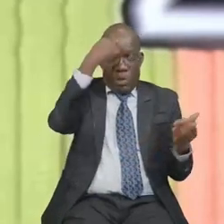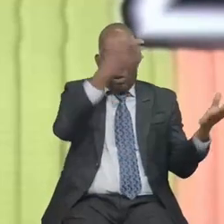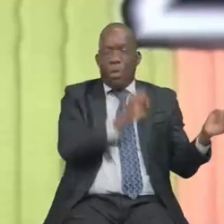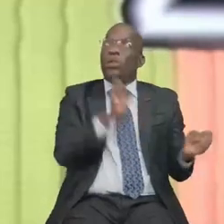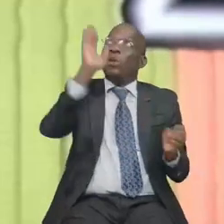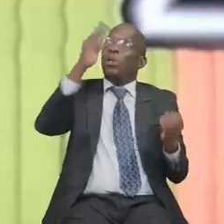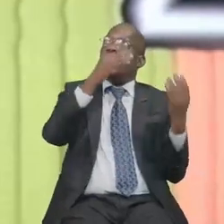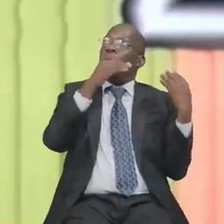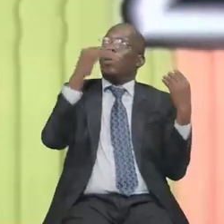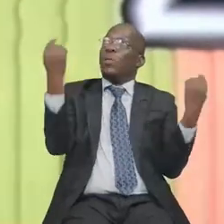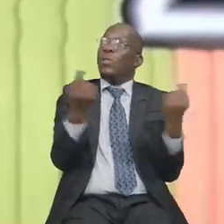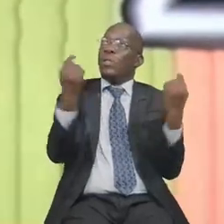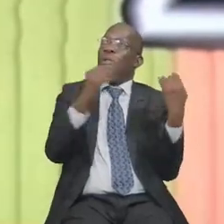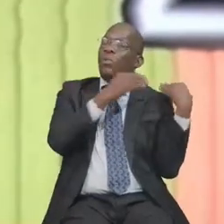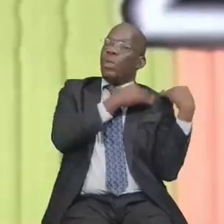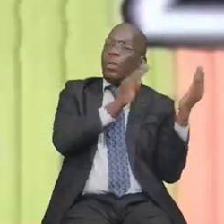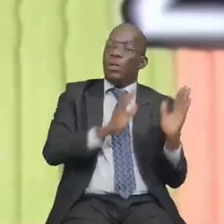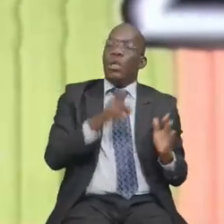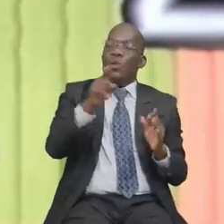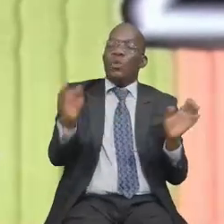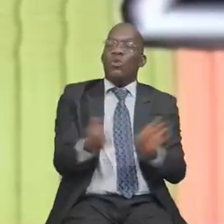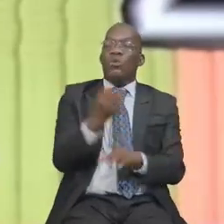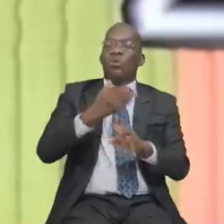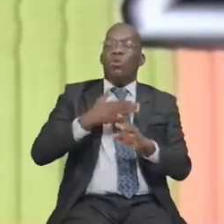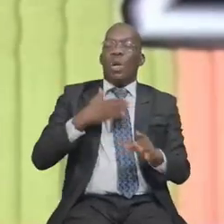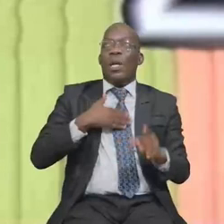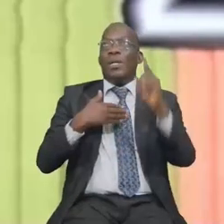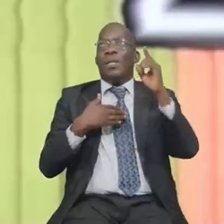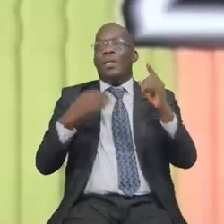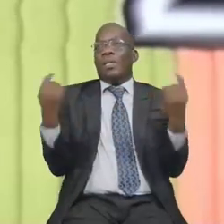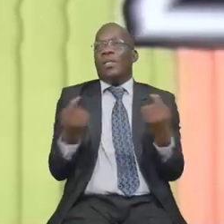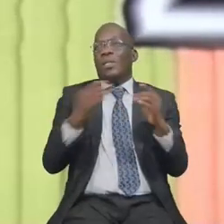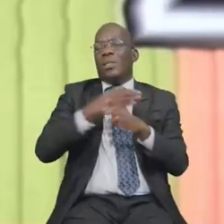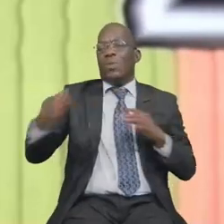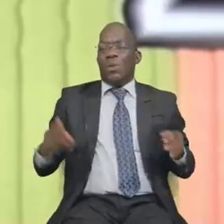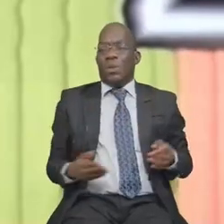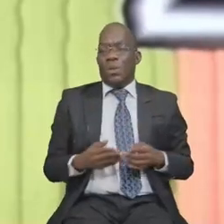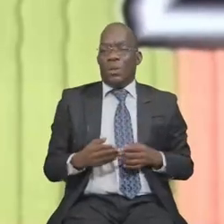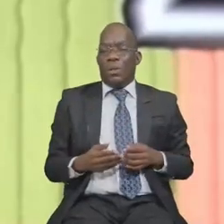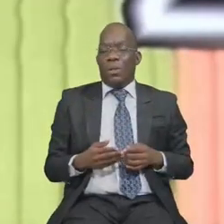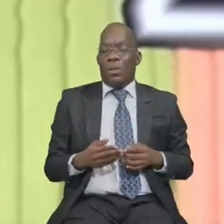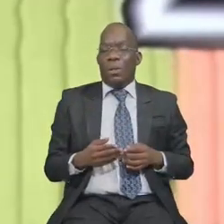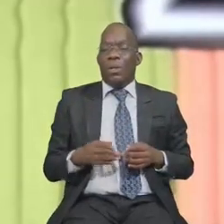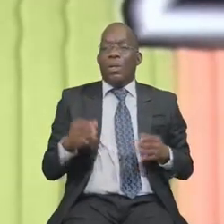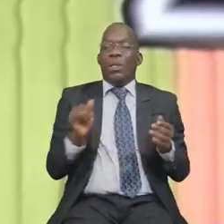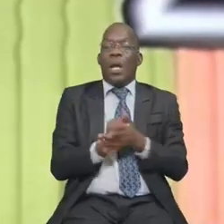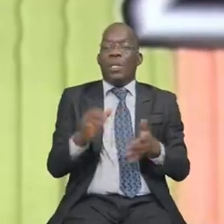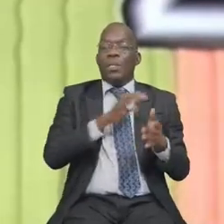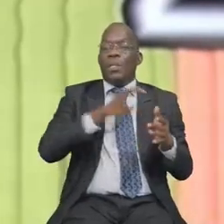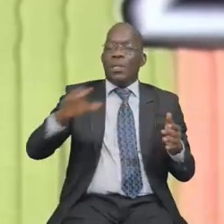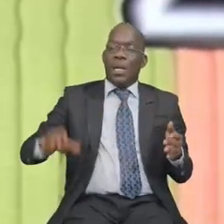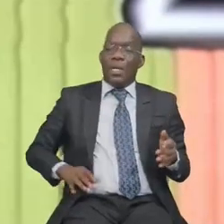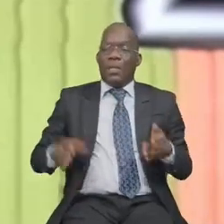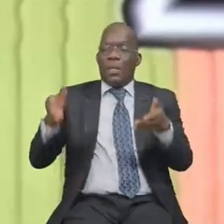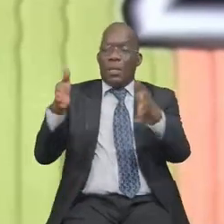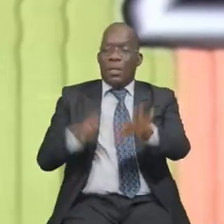au port de mes péchés. Alors, si tu crois dans ton cœur que Christ est mort pour toi